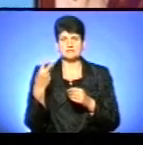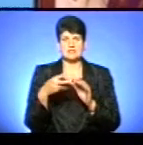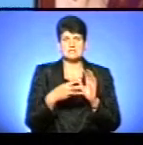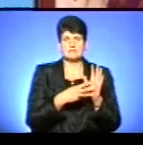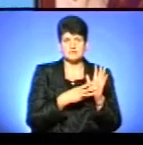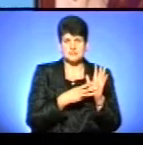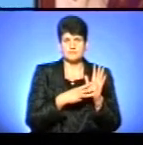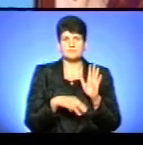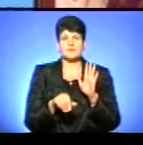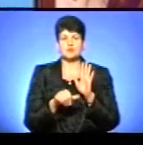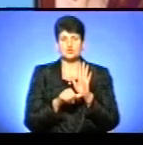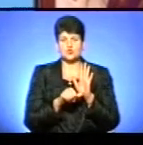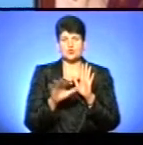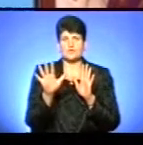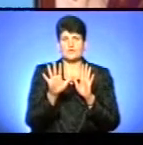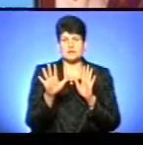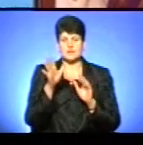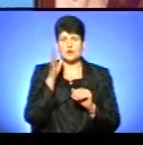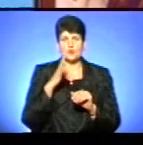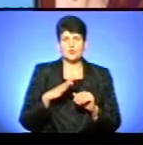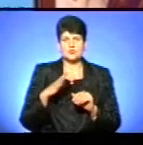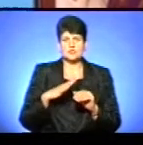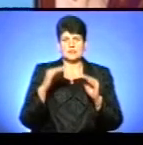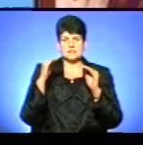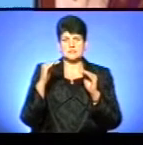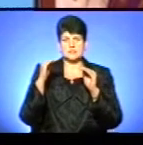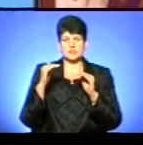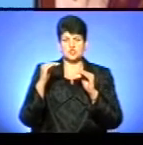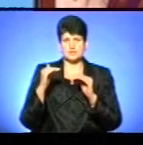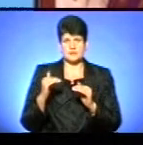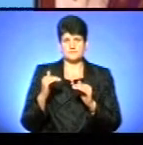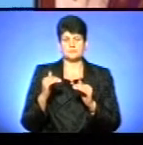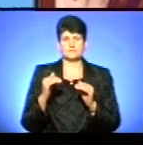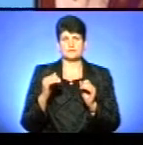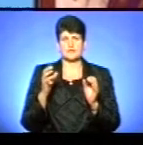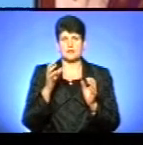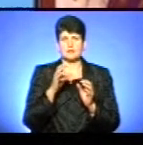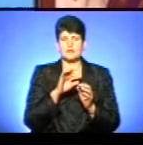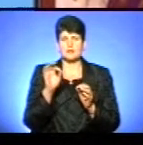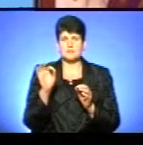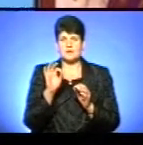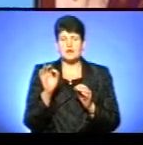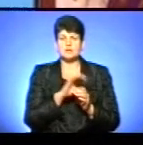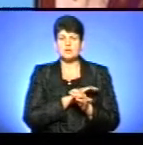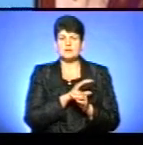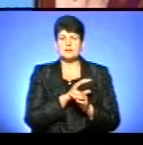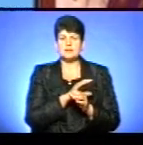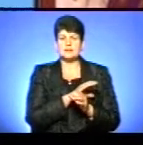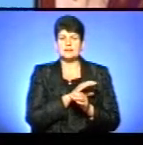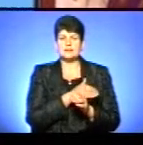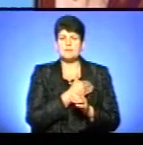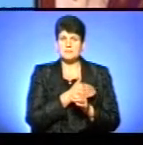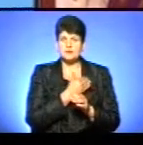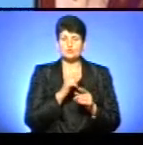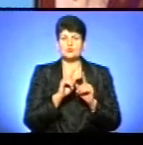З 6 вересня очікується поступове зниження температури повітря, особливо в денну пору доби, буде